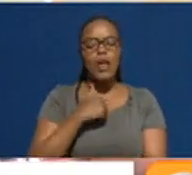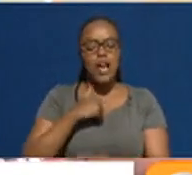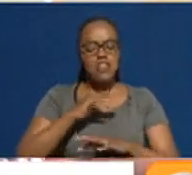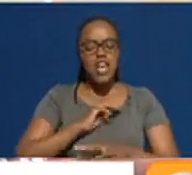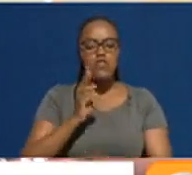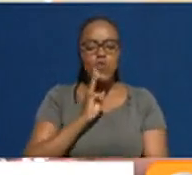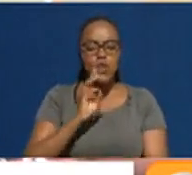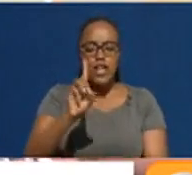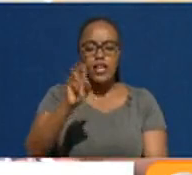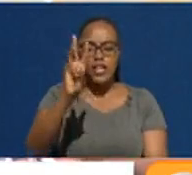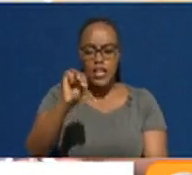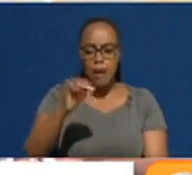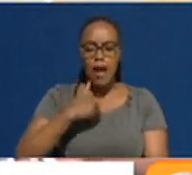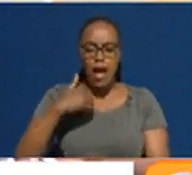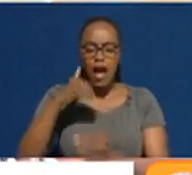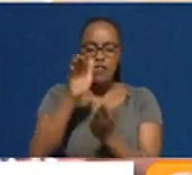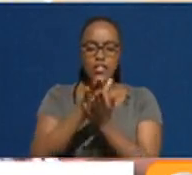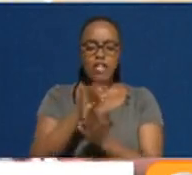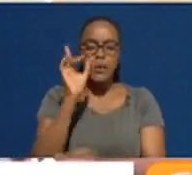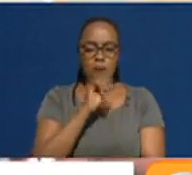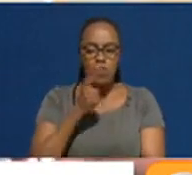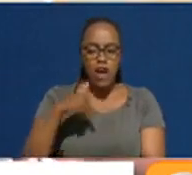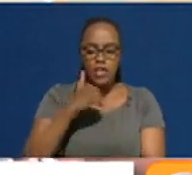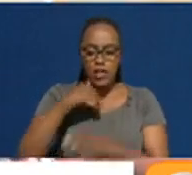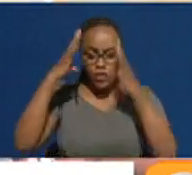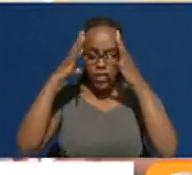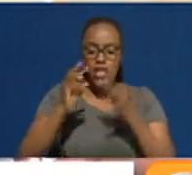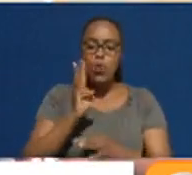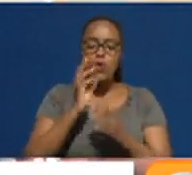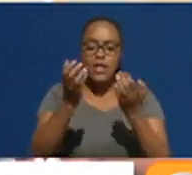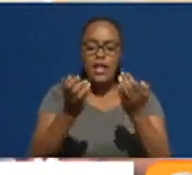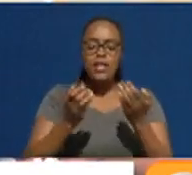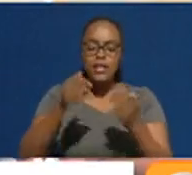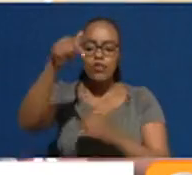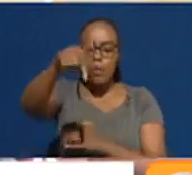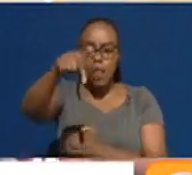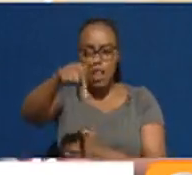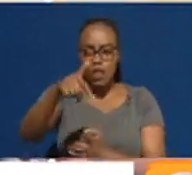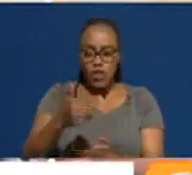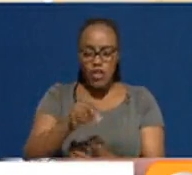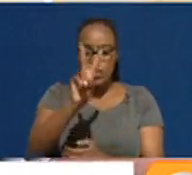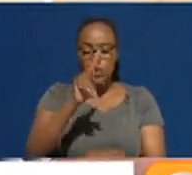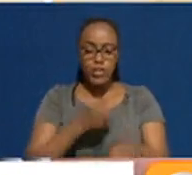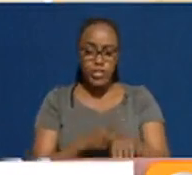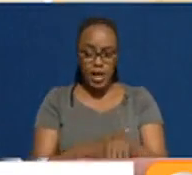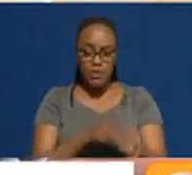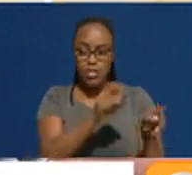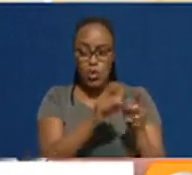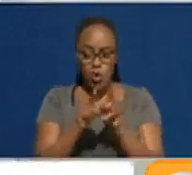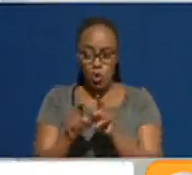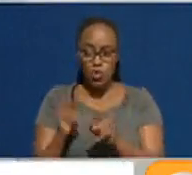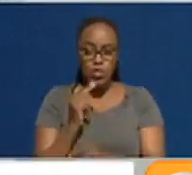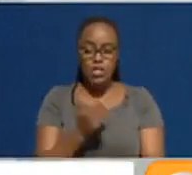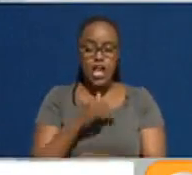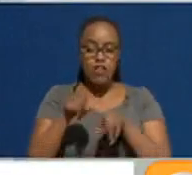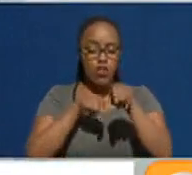bwawa lenye liko researched. Tumeweza kudetermine ile maji inahitajika huko chini kwa hizo two seasons, na kwa hivyo tuko